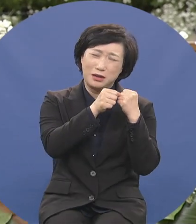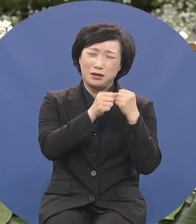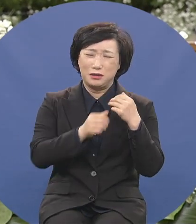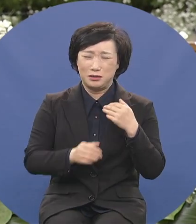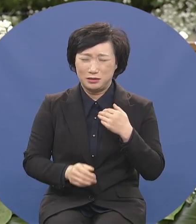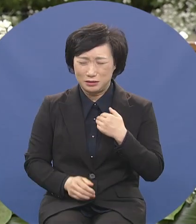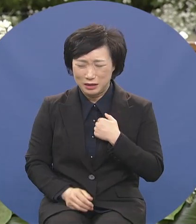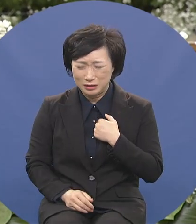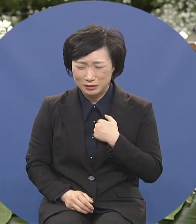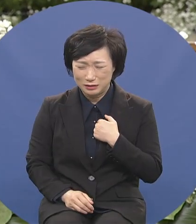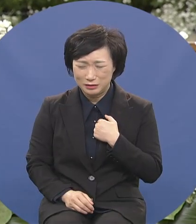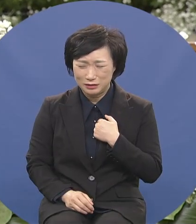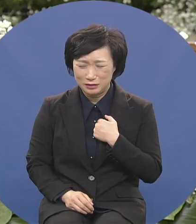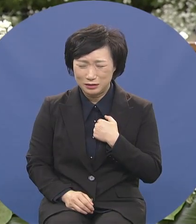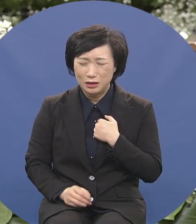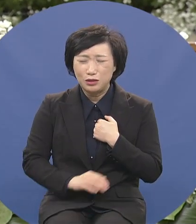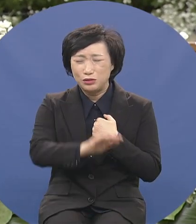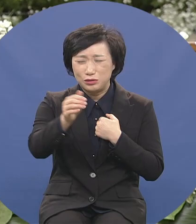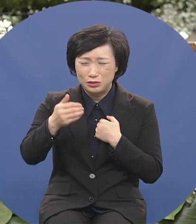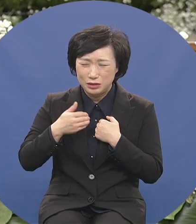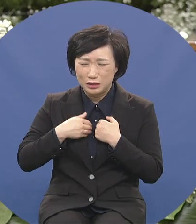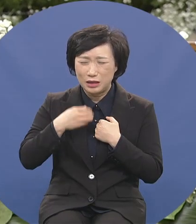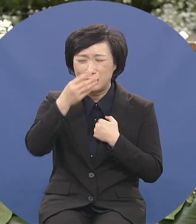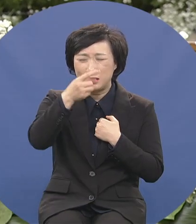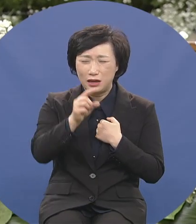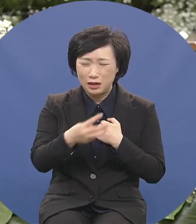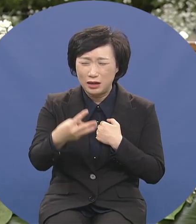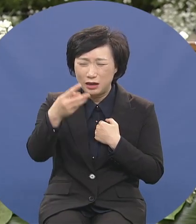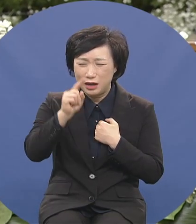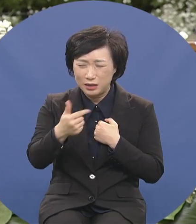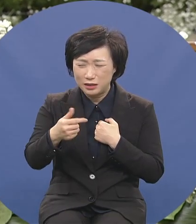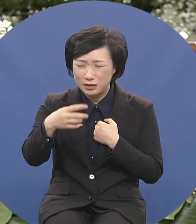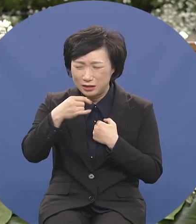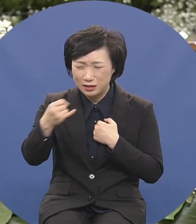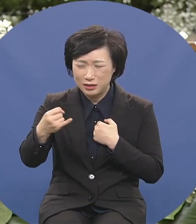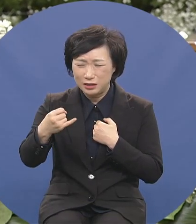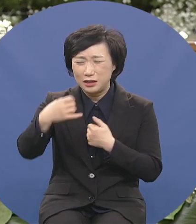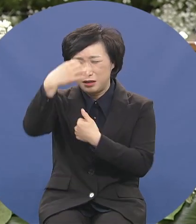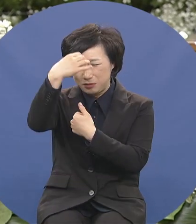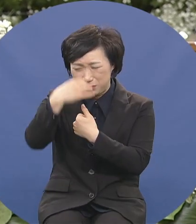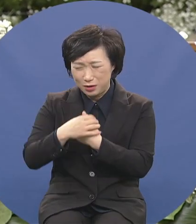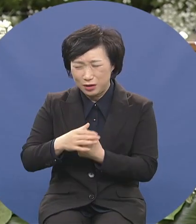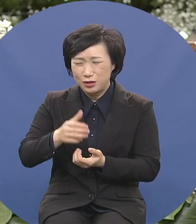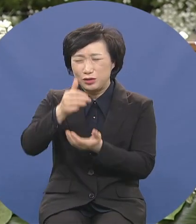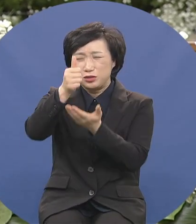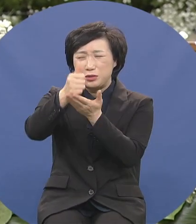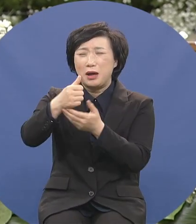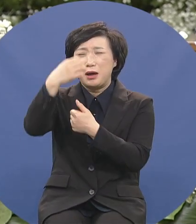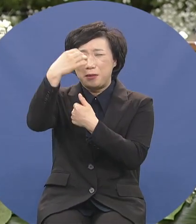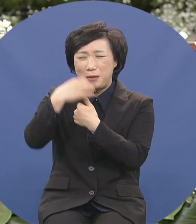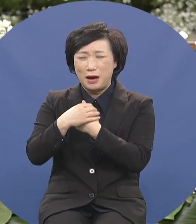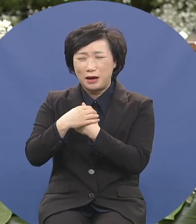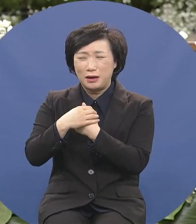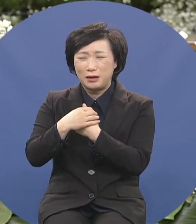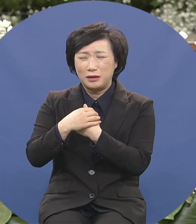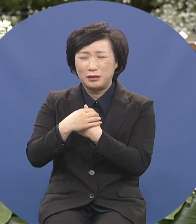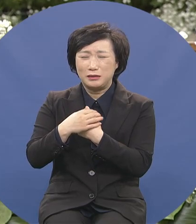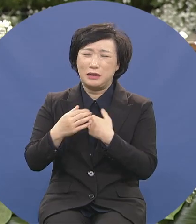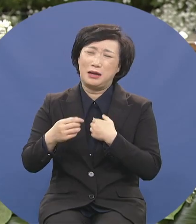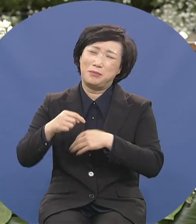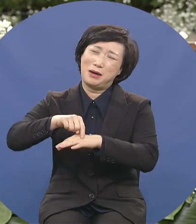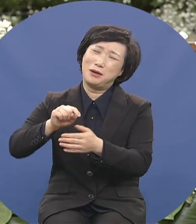나태했습니다. 우리에게 달란트를 부여해 사명 주신 주님의 심정을 그렇게도